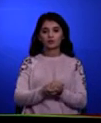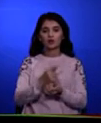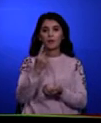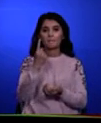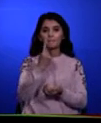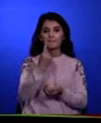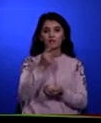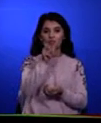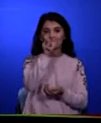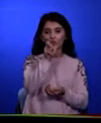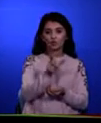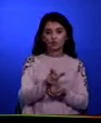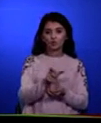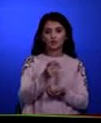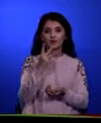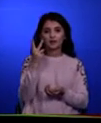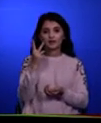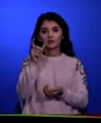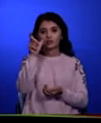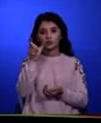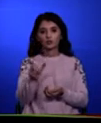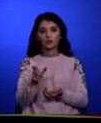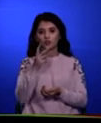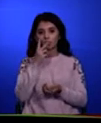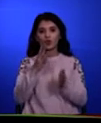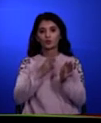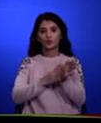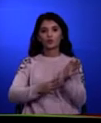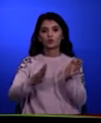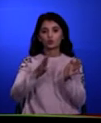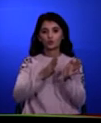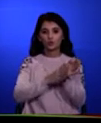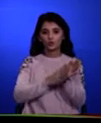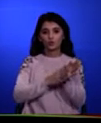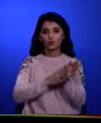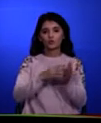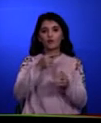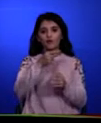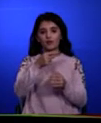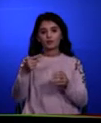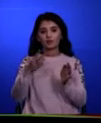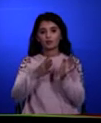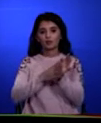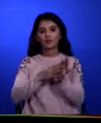1-chi ustun 2-chi qatorga qaraymiz. 99 bilan 9 ning ayirmasi